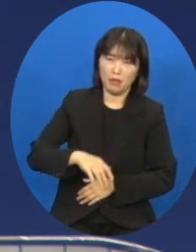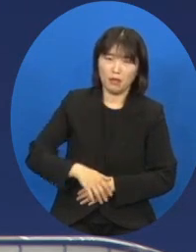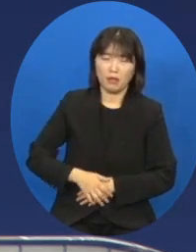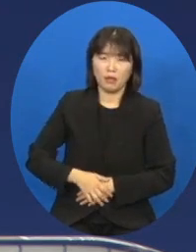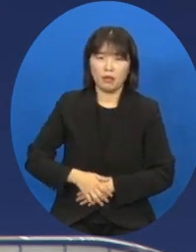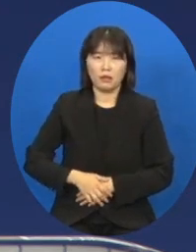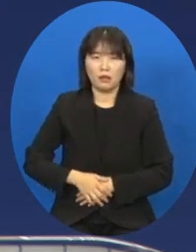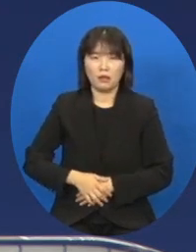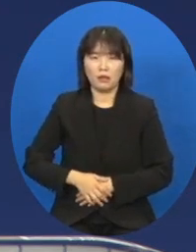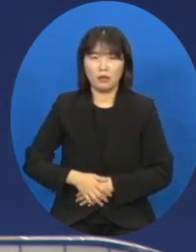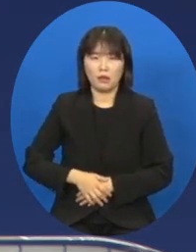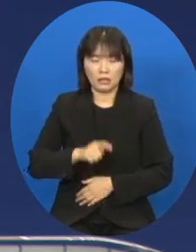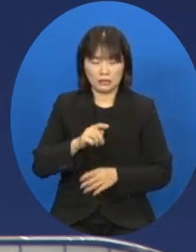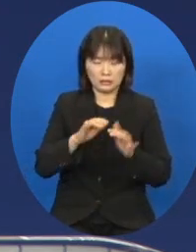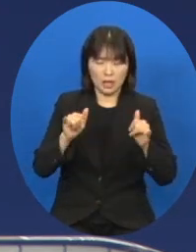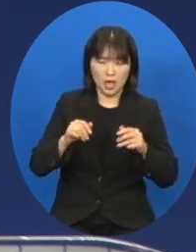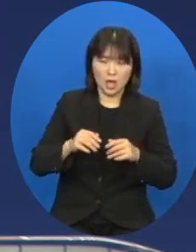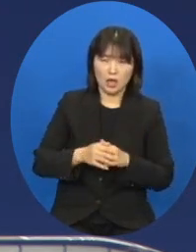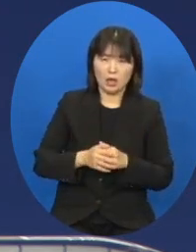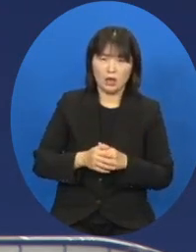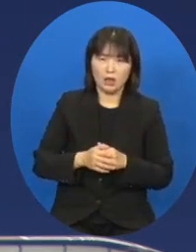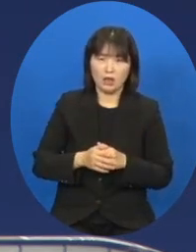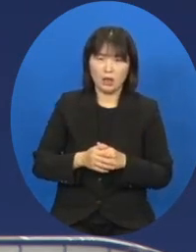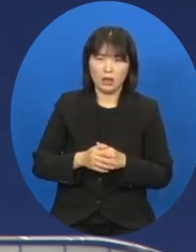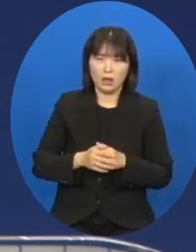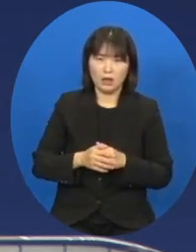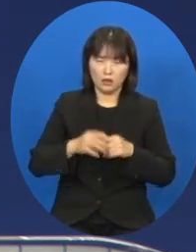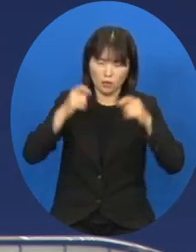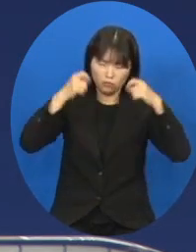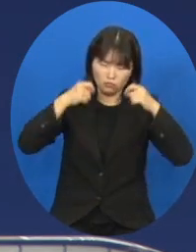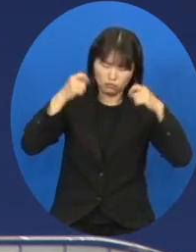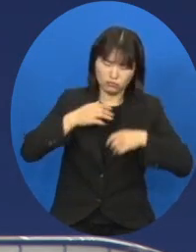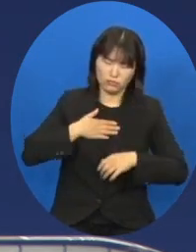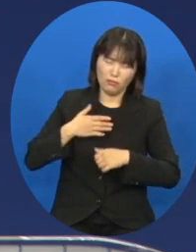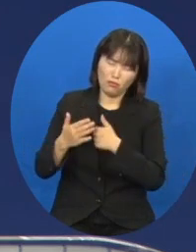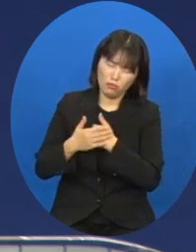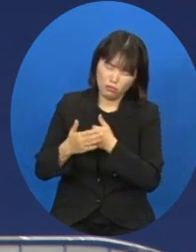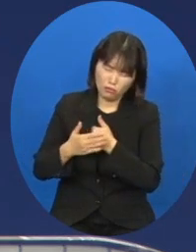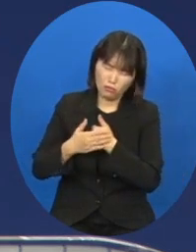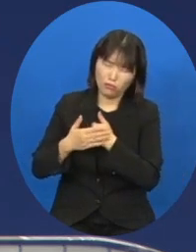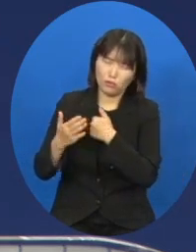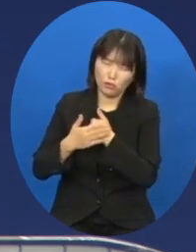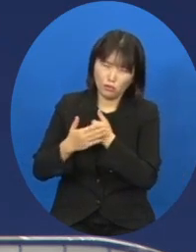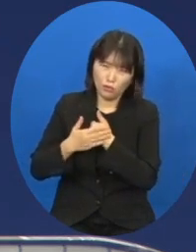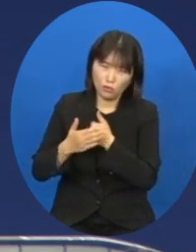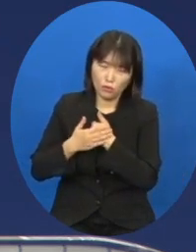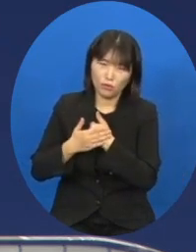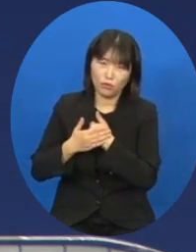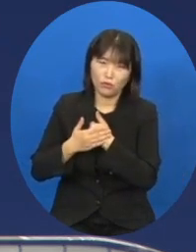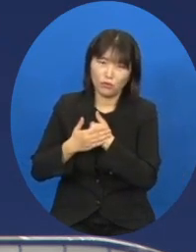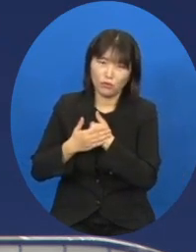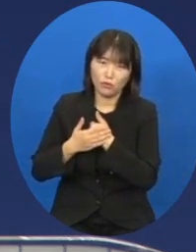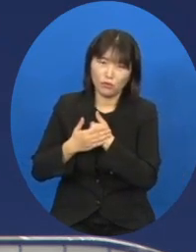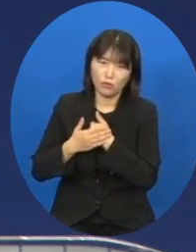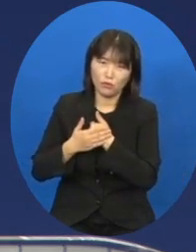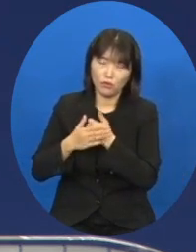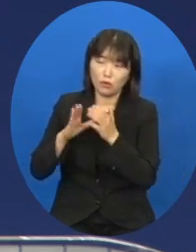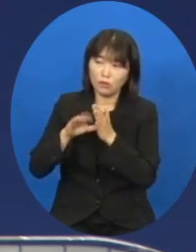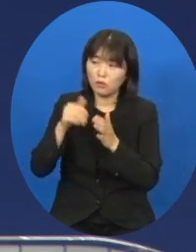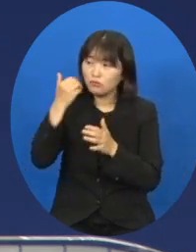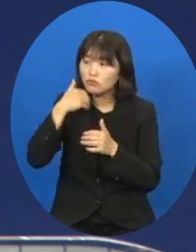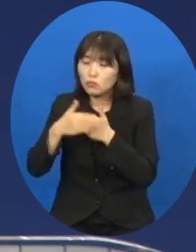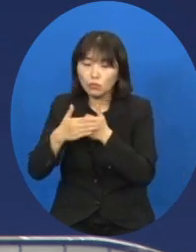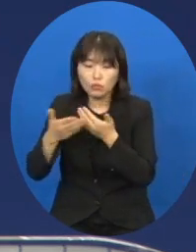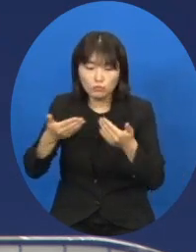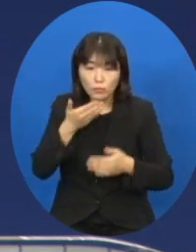그때 이 사람이 그냥 울면서 나를 좀 도와주세요, 나를 좀 도와주세요 한다고 도와줄 수